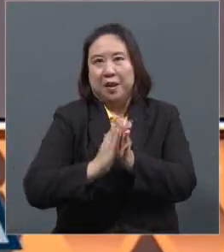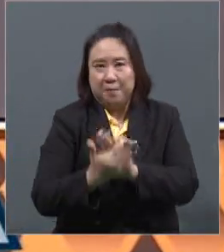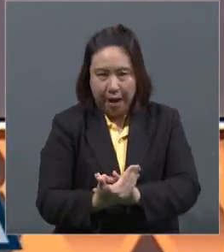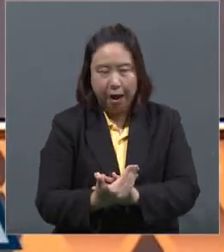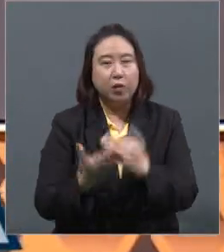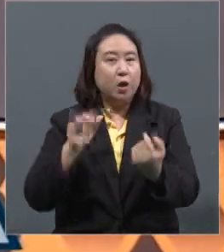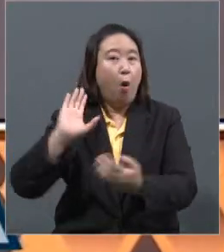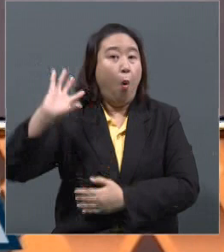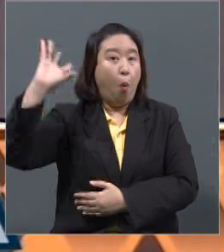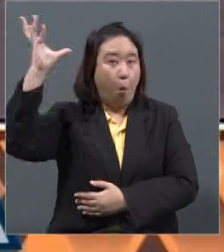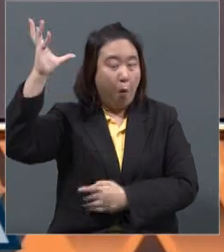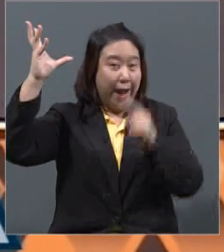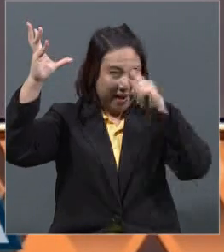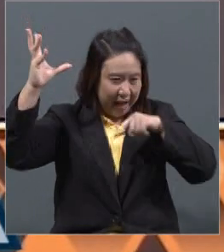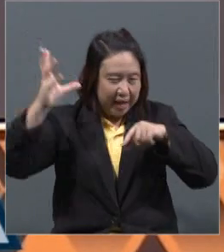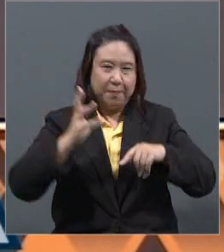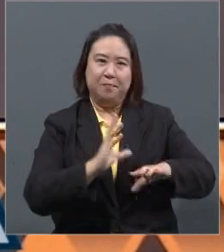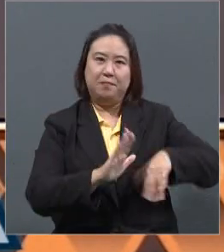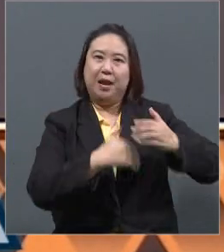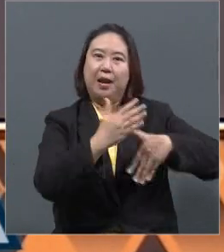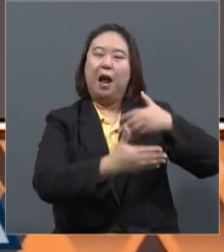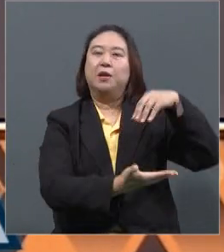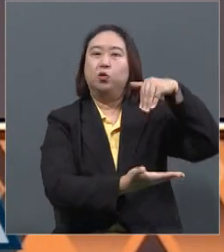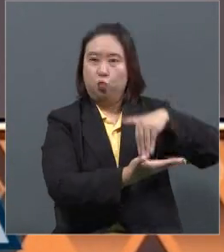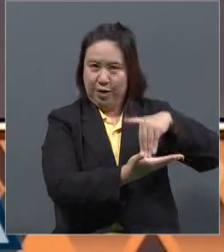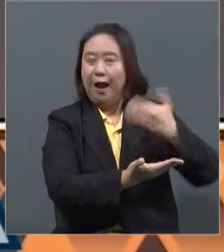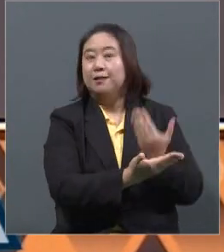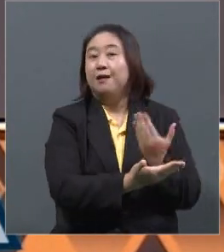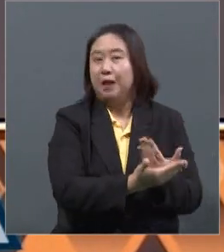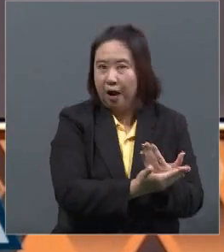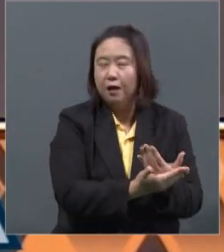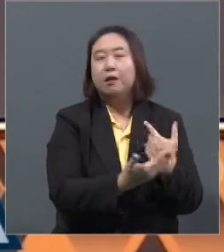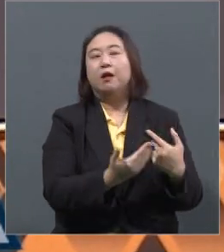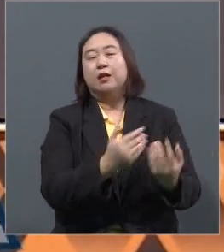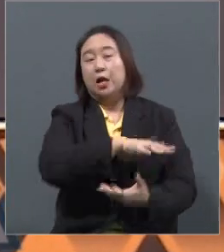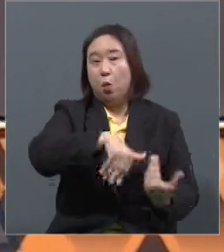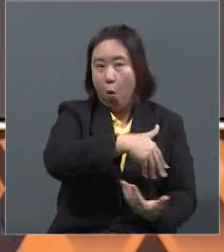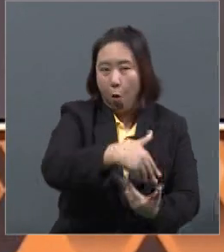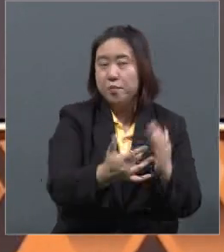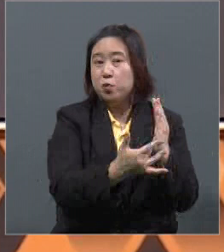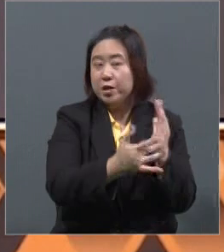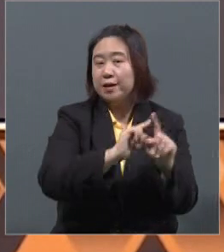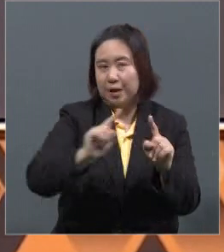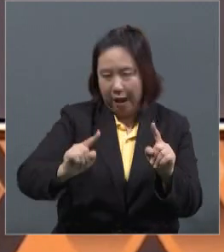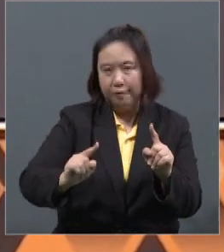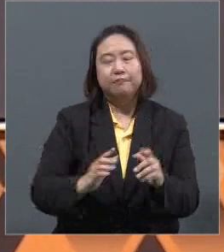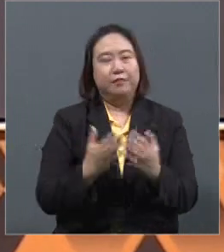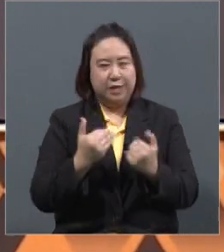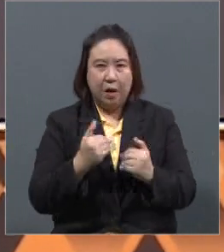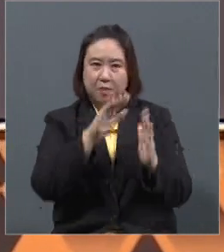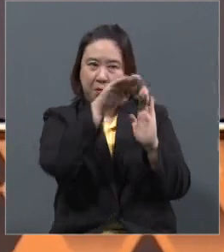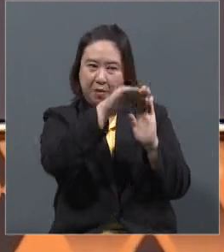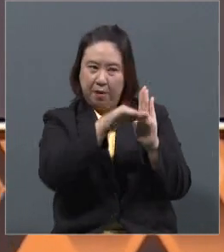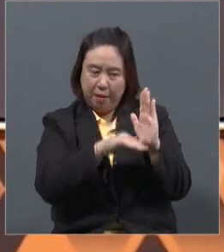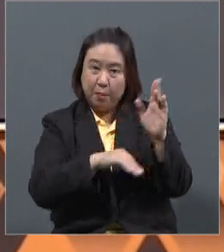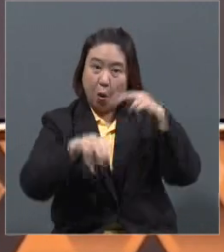การเงินระดับโลกสร้างระบบนิเวศสร้างนวัตกรรมทางการเงินและเทคโนโลยีภายใต้กรอบการกำกับดูแลที่พร้อมรอง